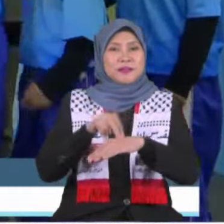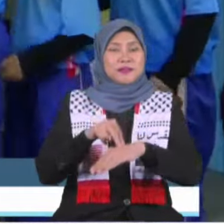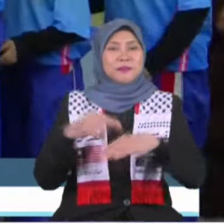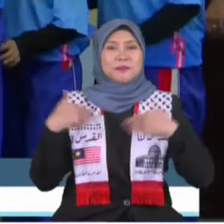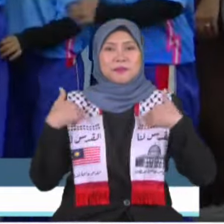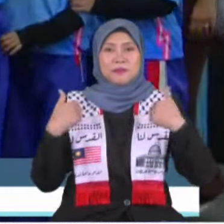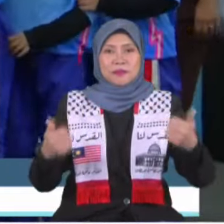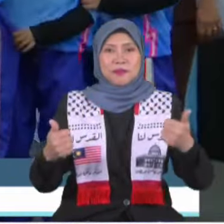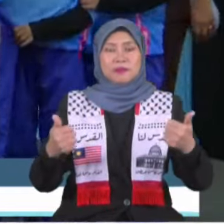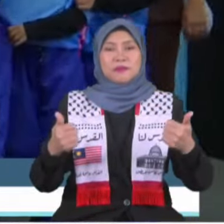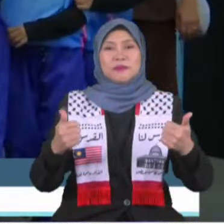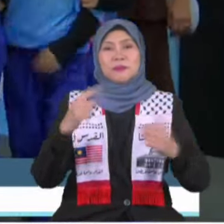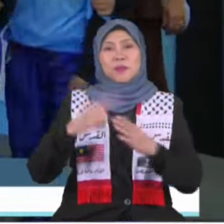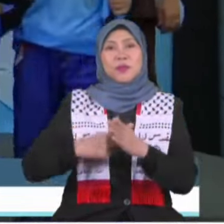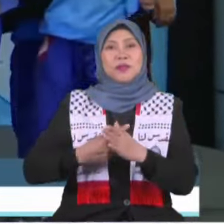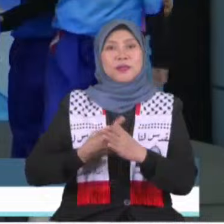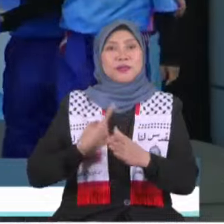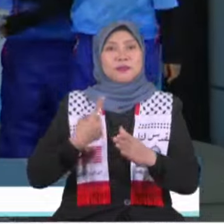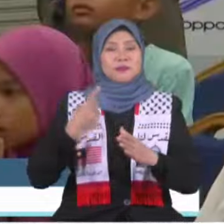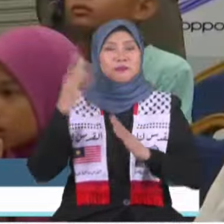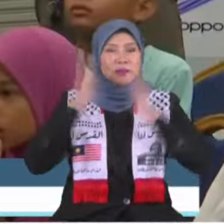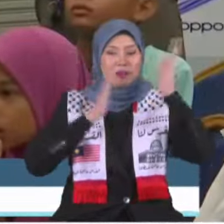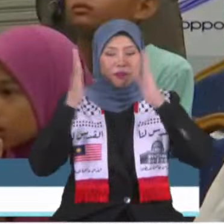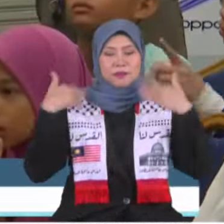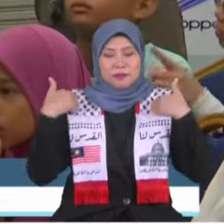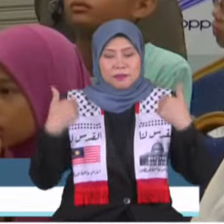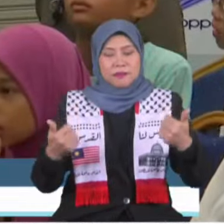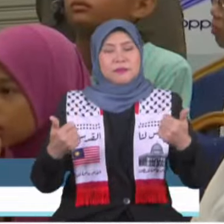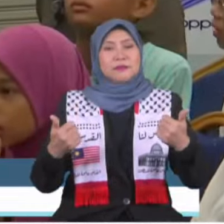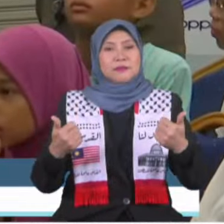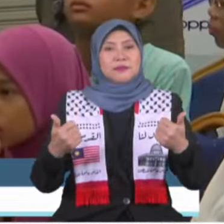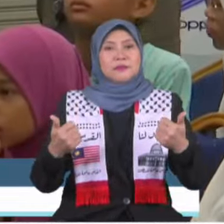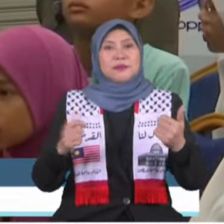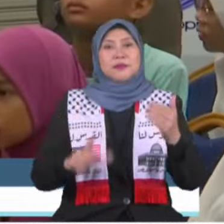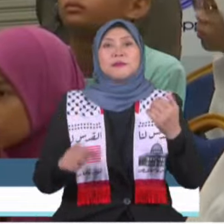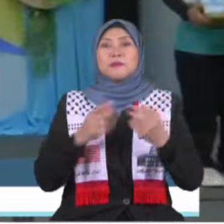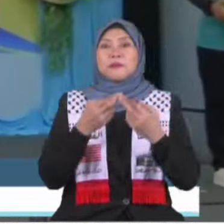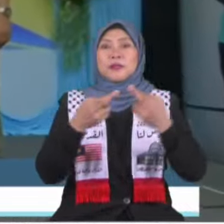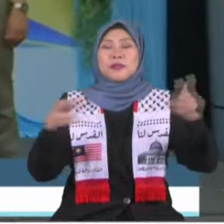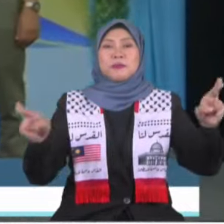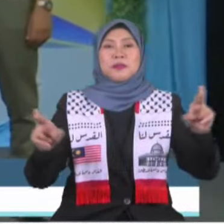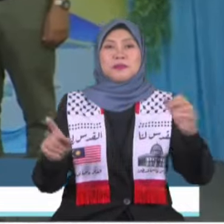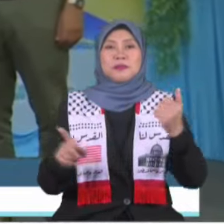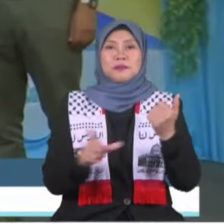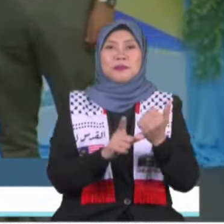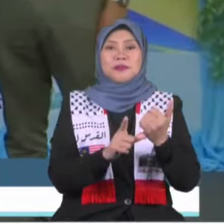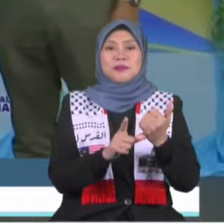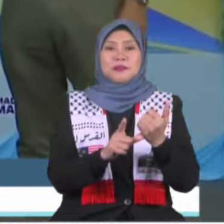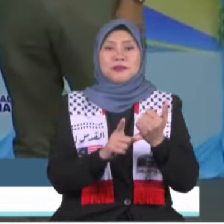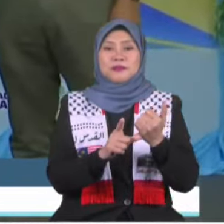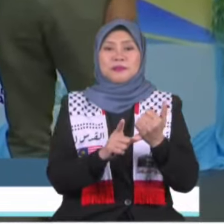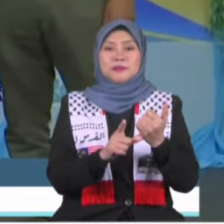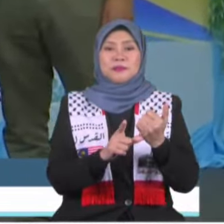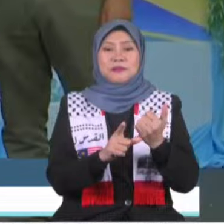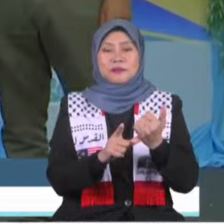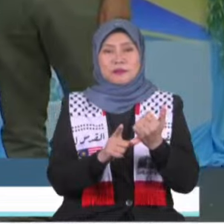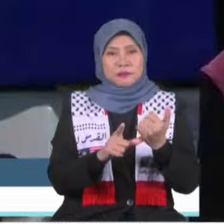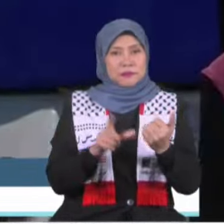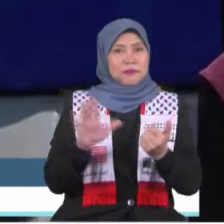Sihat dan Bulan Malaysia Sihat Sejahtera. Ia dirasmikan Timbalan Pengerusi Perbadanan Labuan Sim Sudin